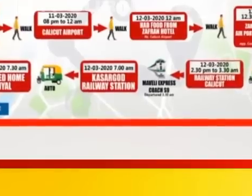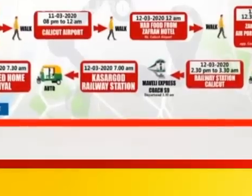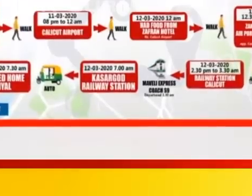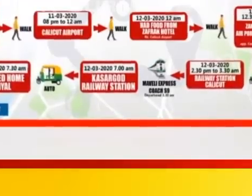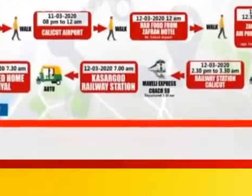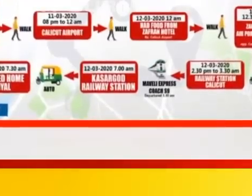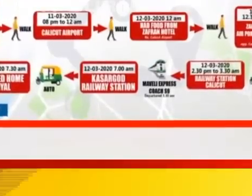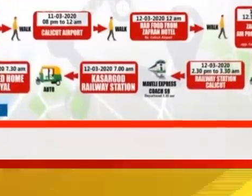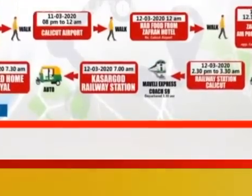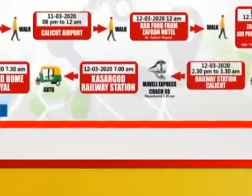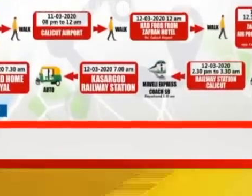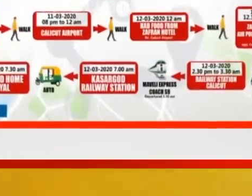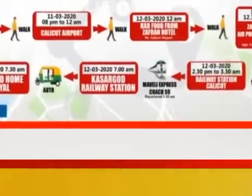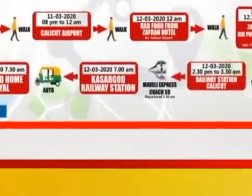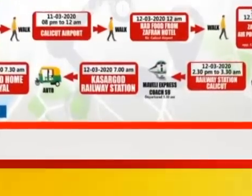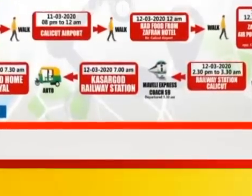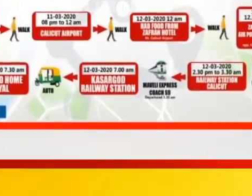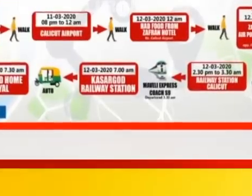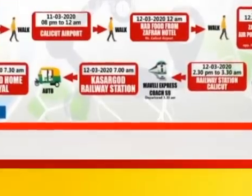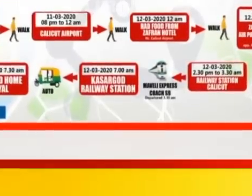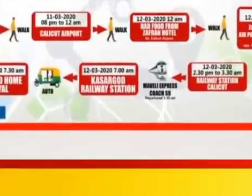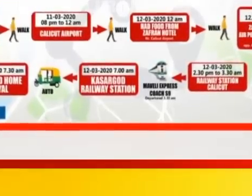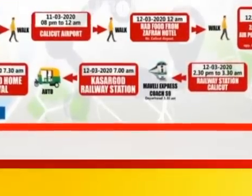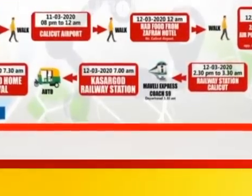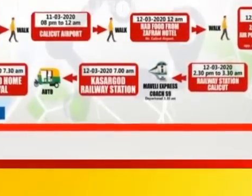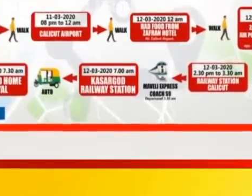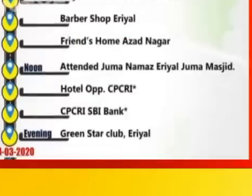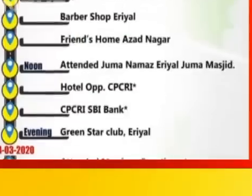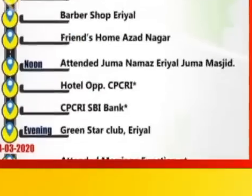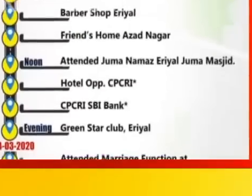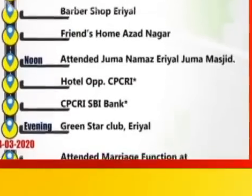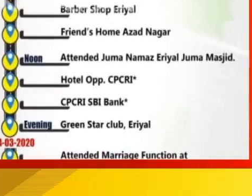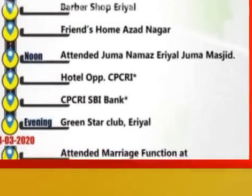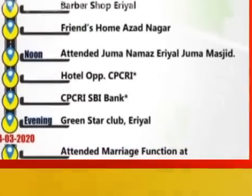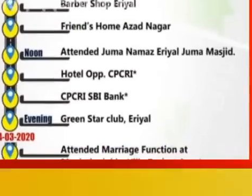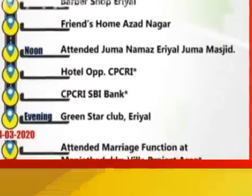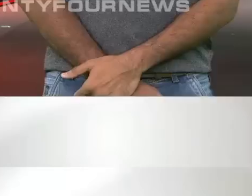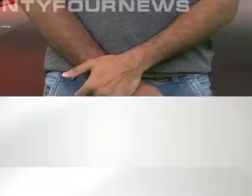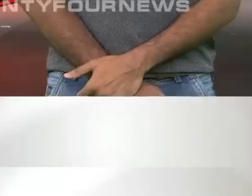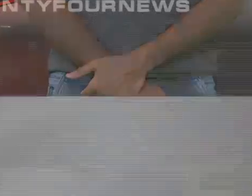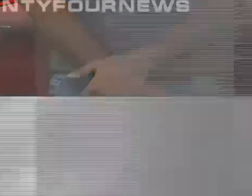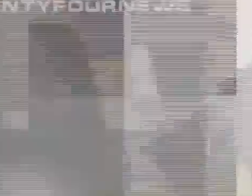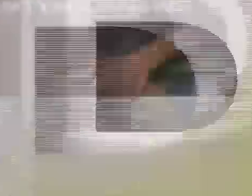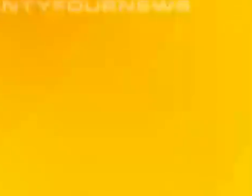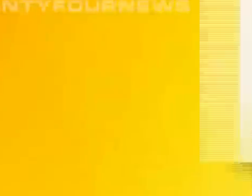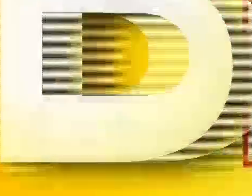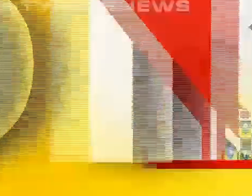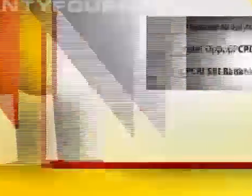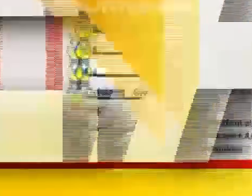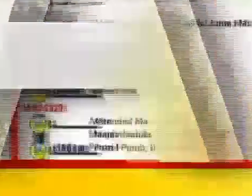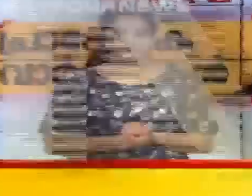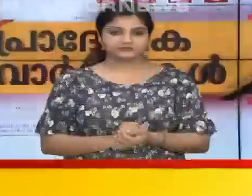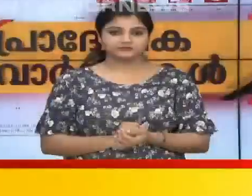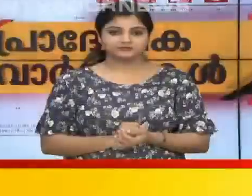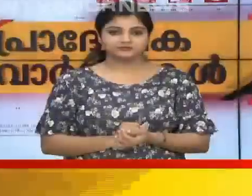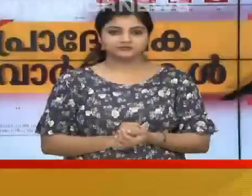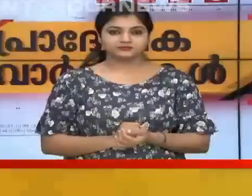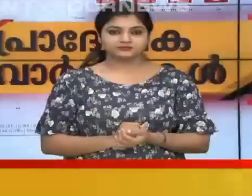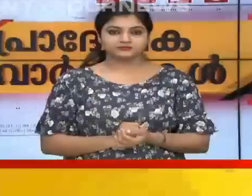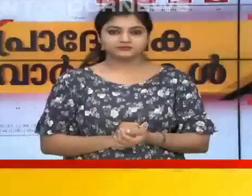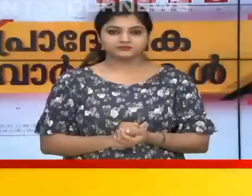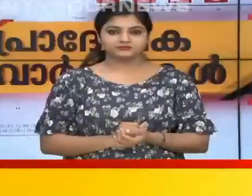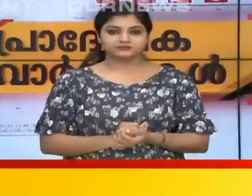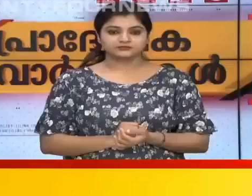പുതിയ വിവരങ്ങൾ? സജിൻ, കാസർഗോഡ് COVID-19 സ്ഥിരീകരിച്ച ഏരിയൽ സ്വദേശിയുടെ റൂട്ട് മാപ്പാണ് അല്പസമയം